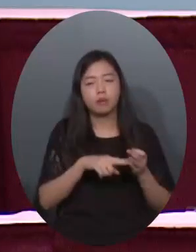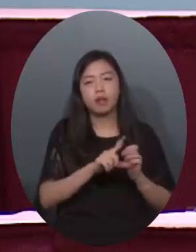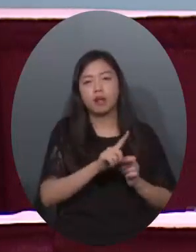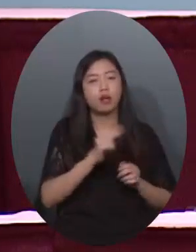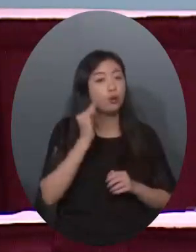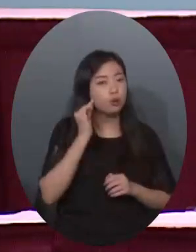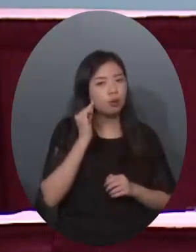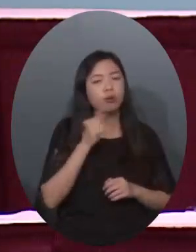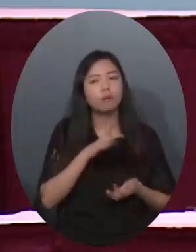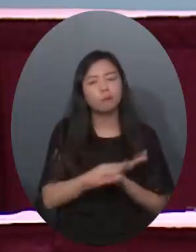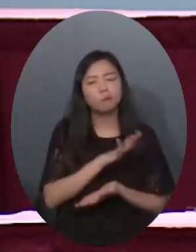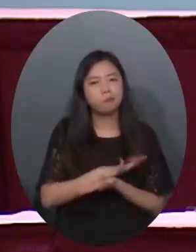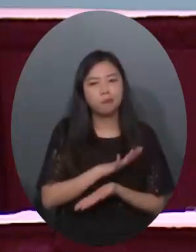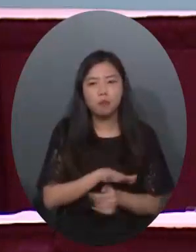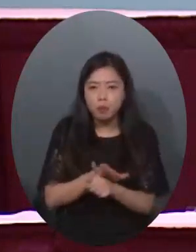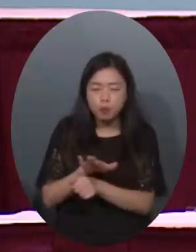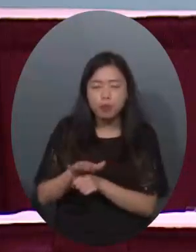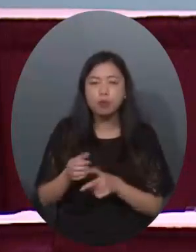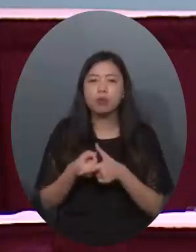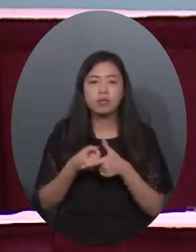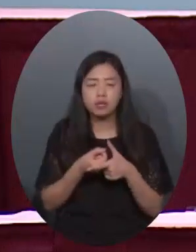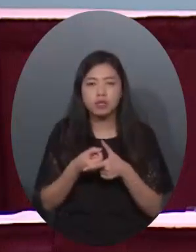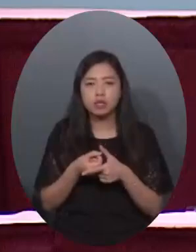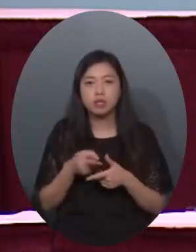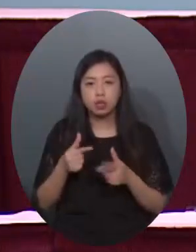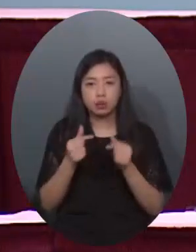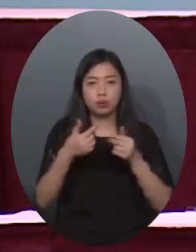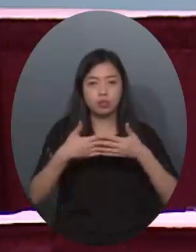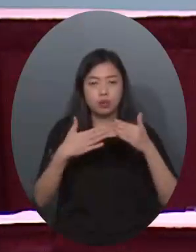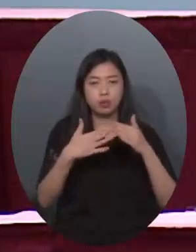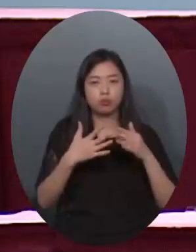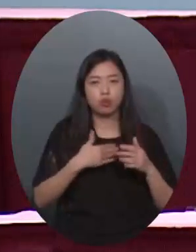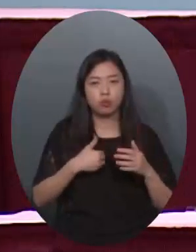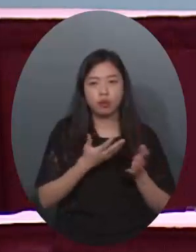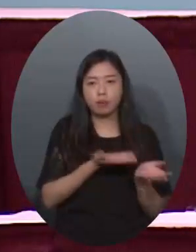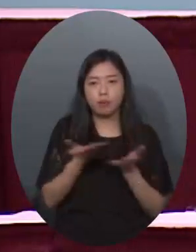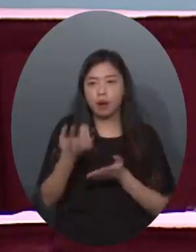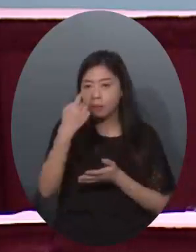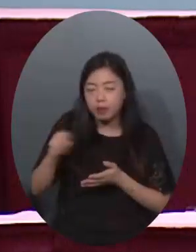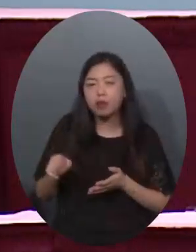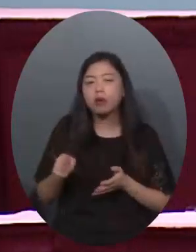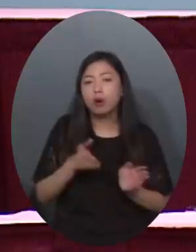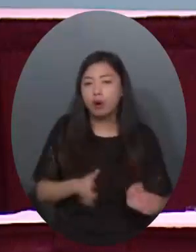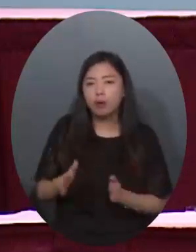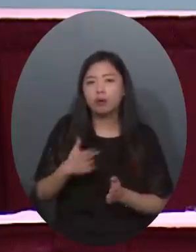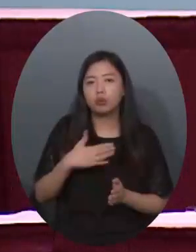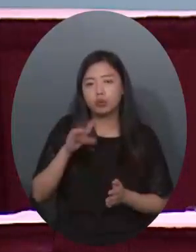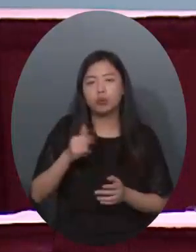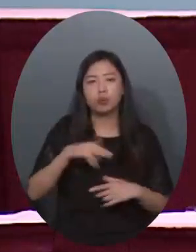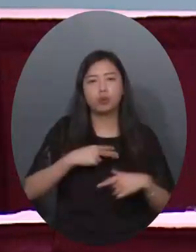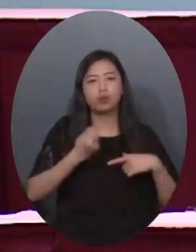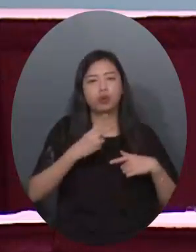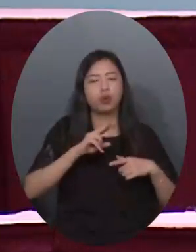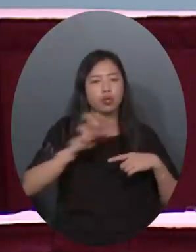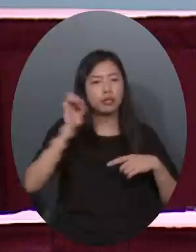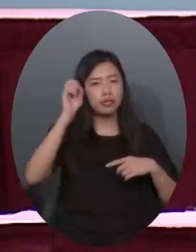士歷年的貢獻。至於董事局成員接任的安排，稍後會有推薦兩位董事